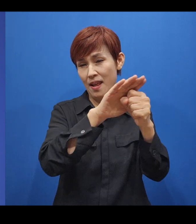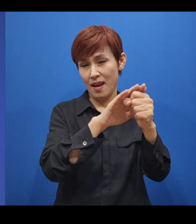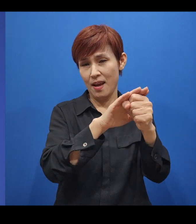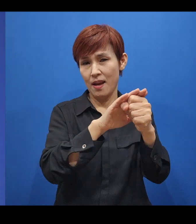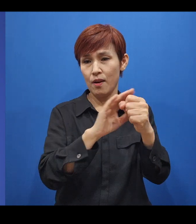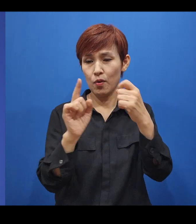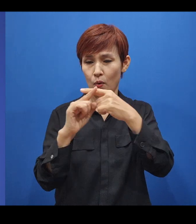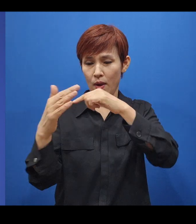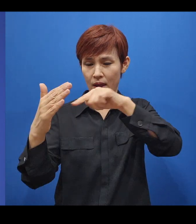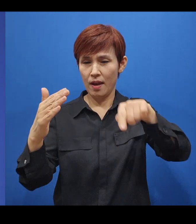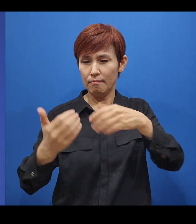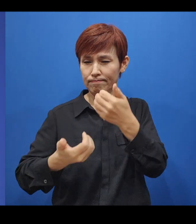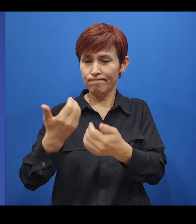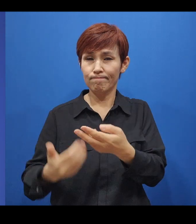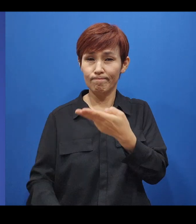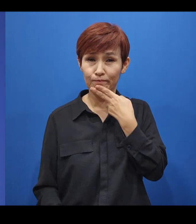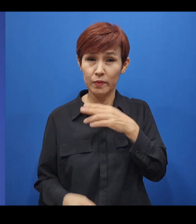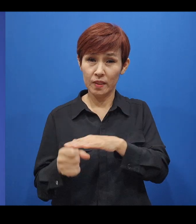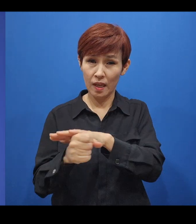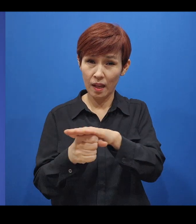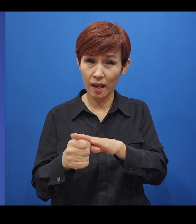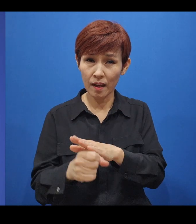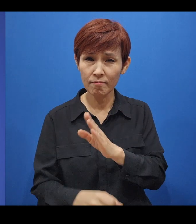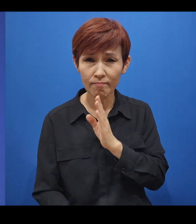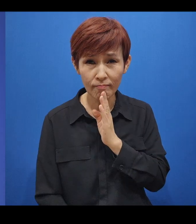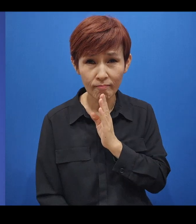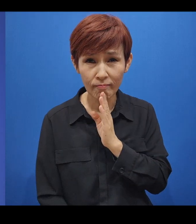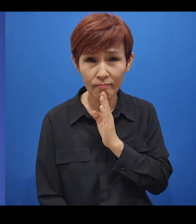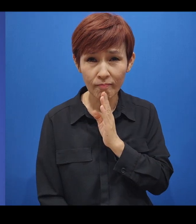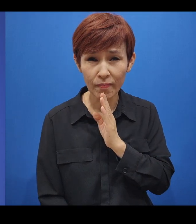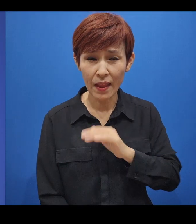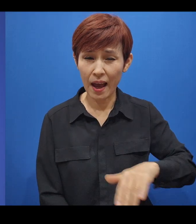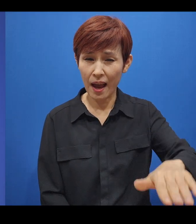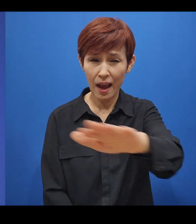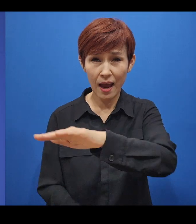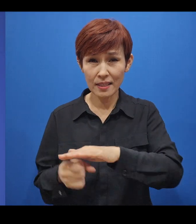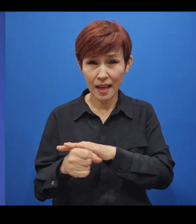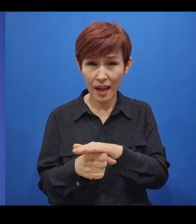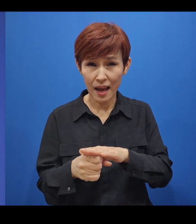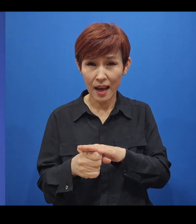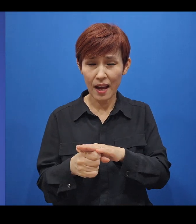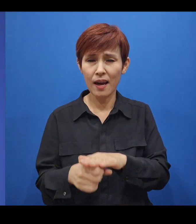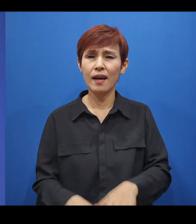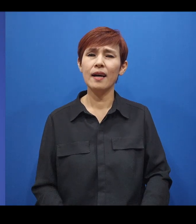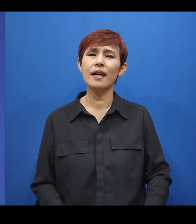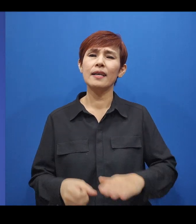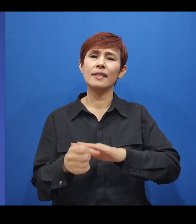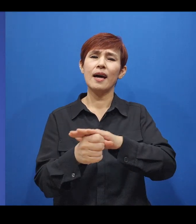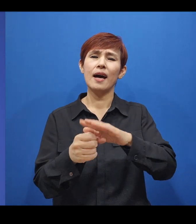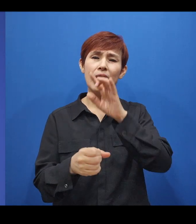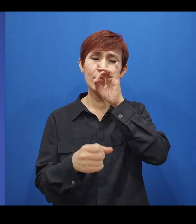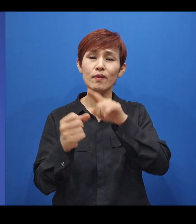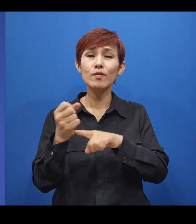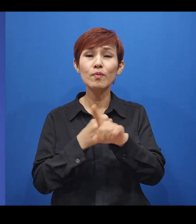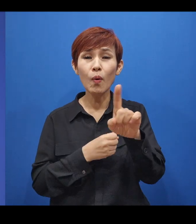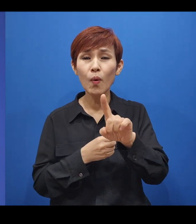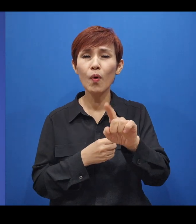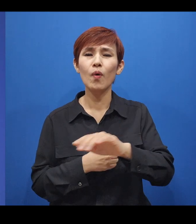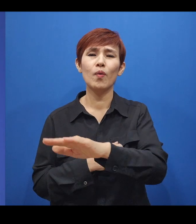안에서 불편한 사람 없이 사랑하십니까? 그게 안 되는 건 우리가